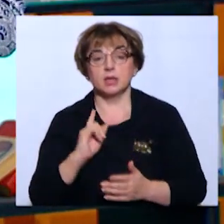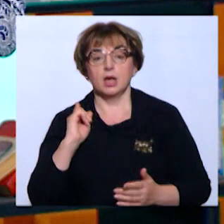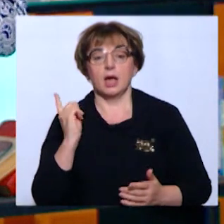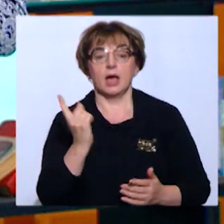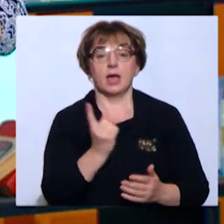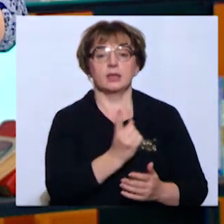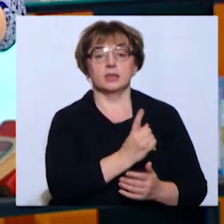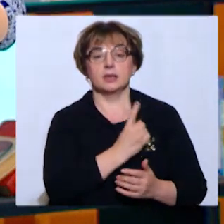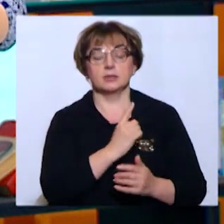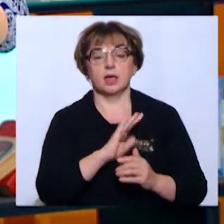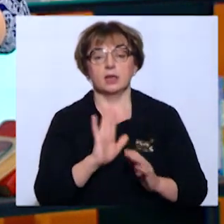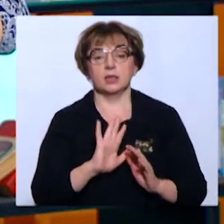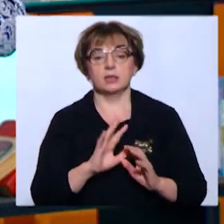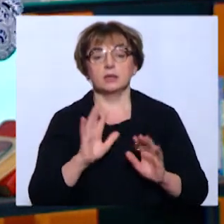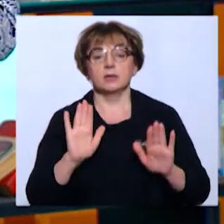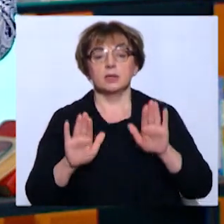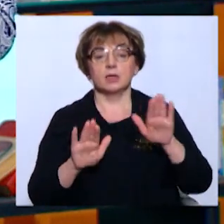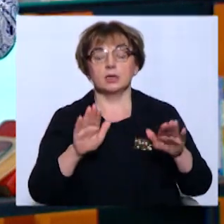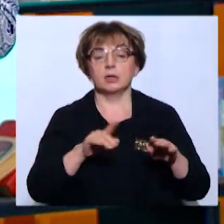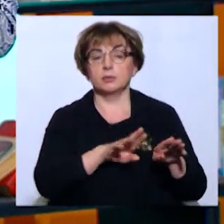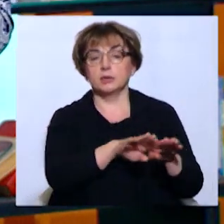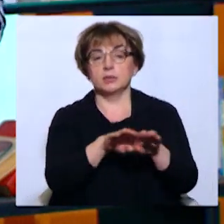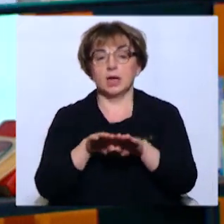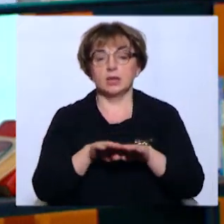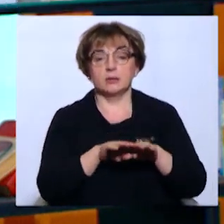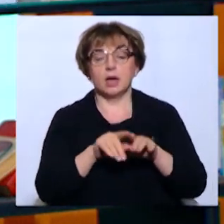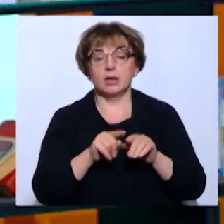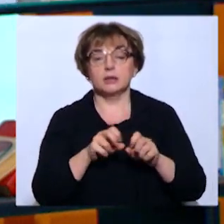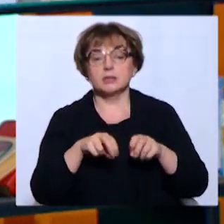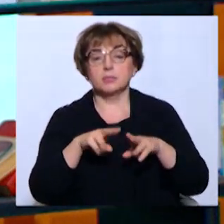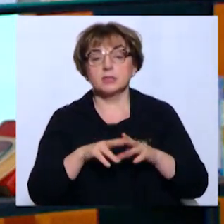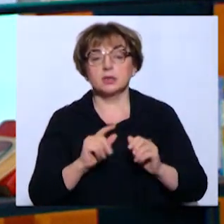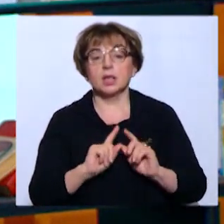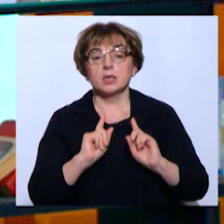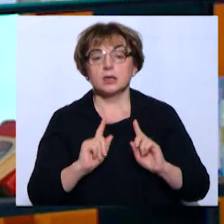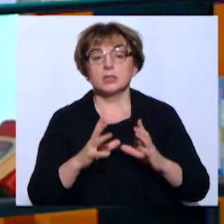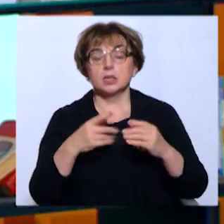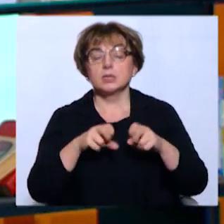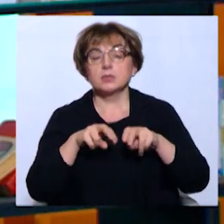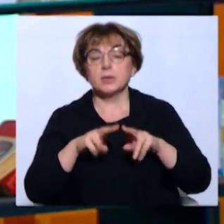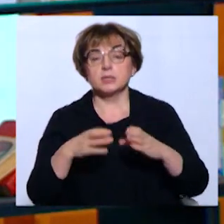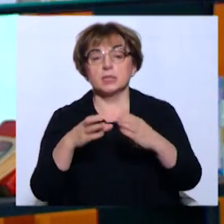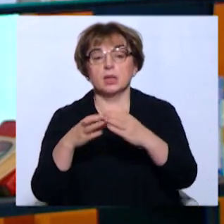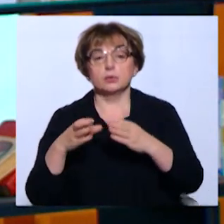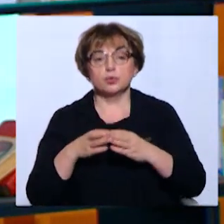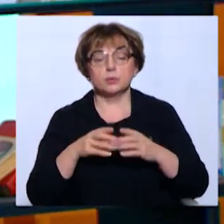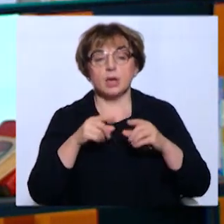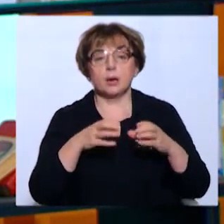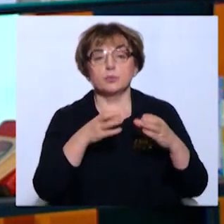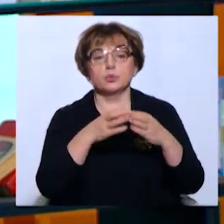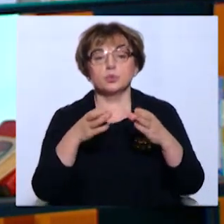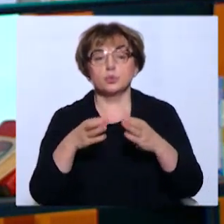არეალზე არ არის განლაგებული თანაბრად, არამედ ქმნიან გარკვეულ ჯგუფებს. ამ